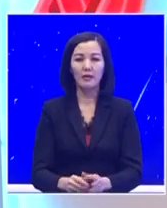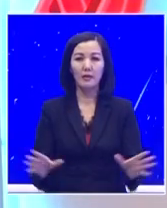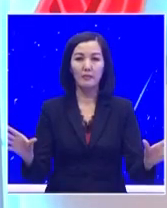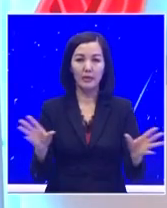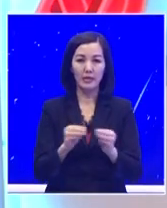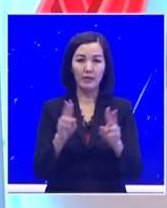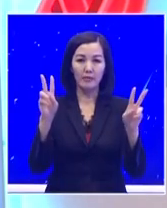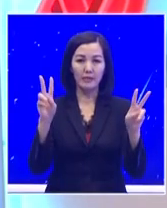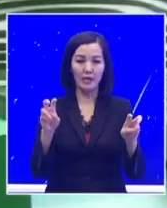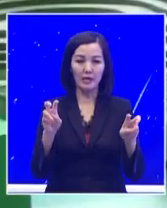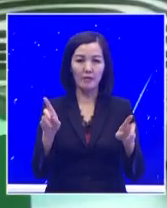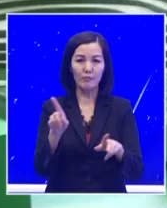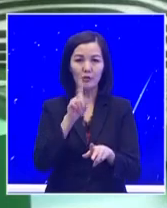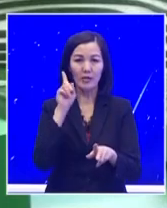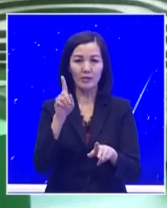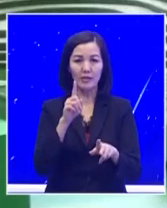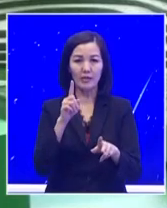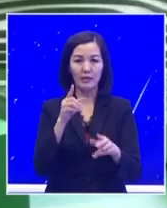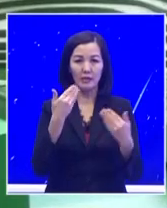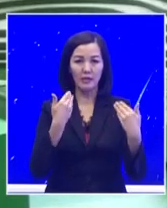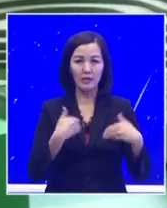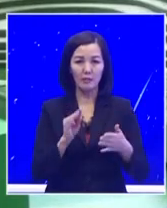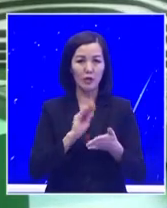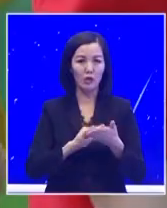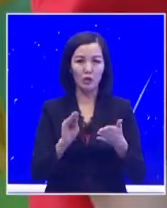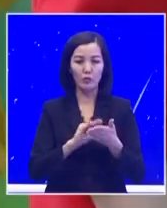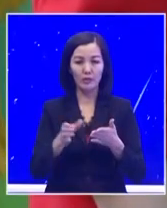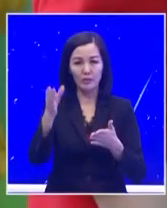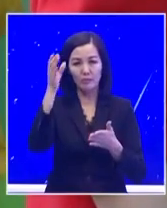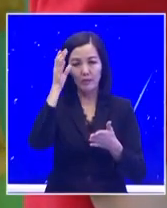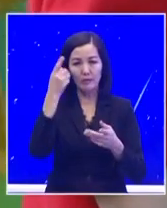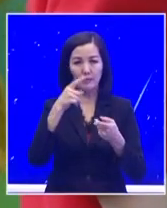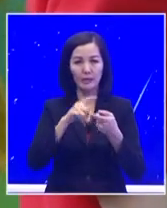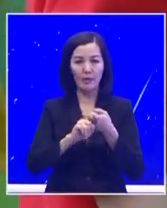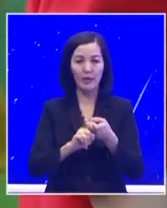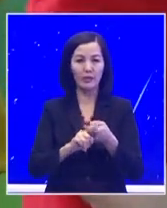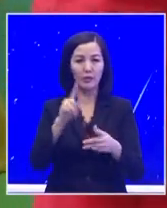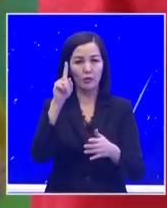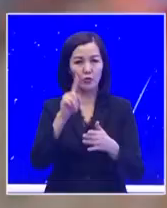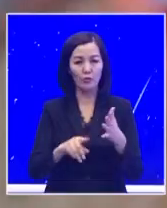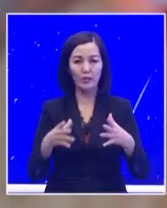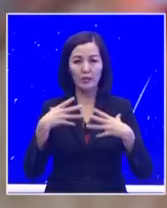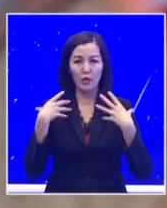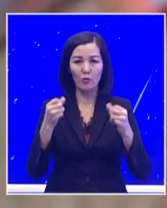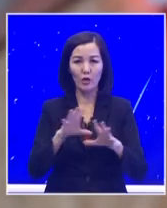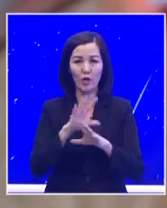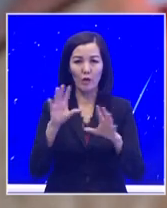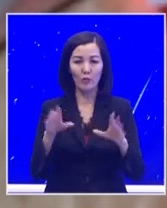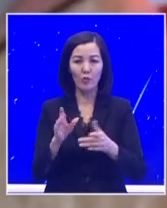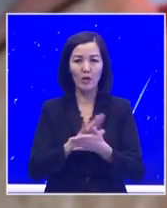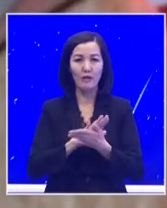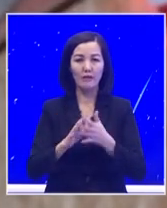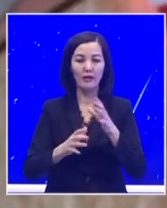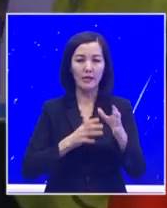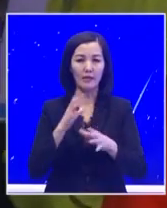Біргеміз бұл жастардың тек киіміндегі жазу емес. Олар енді білім, сабақтастық, үміт, саулық, қамқорлық пен таза әлем